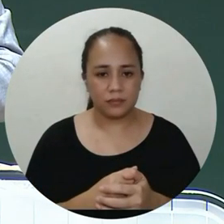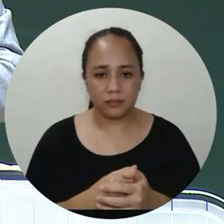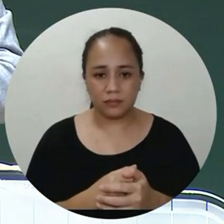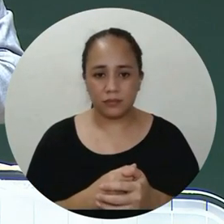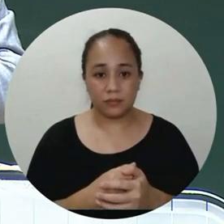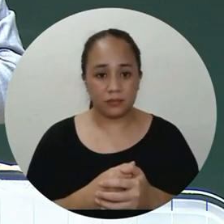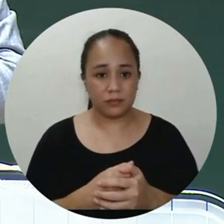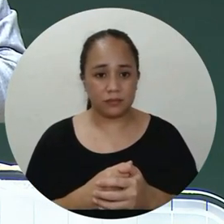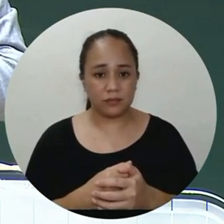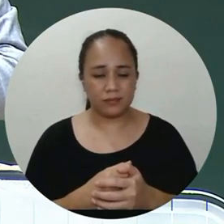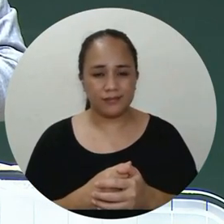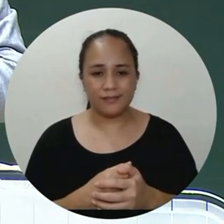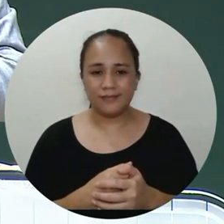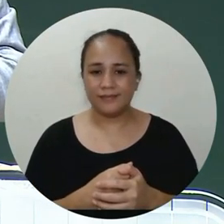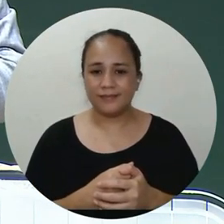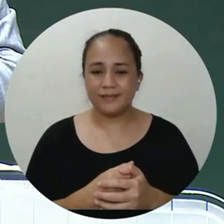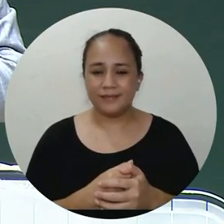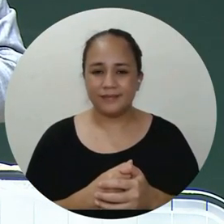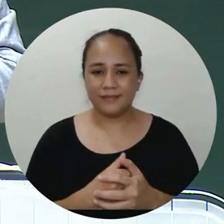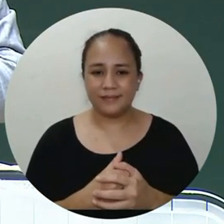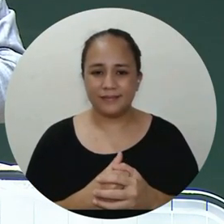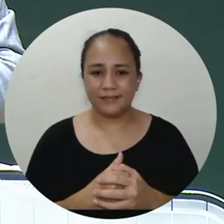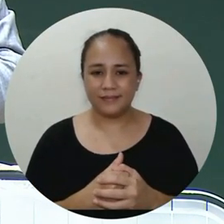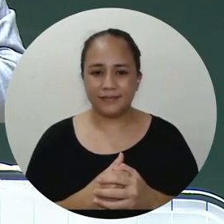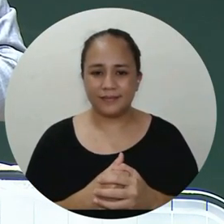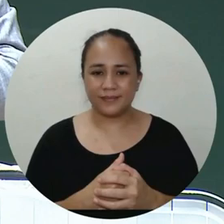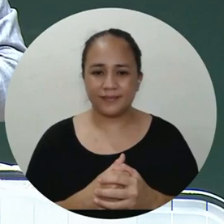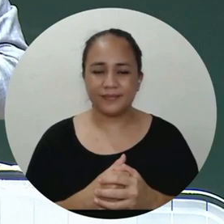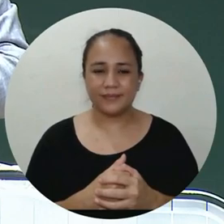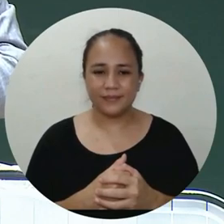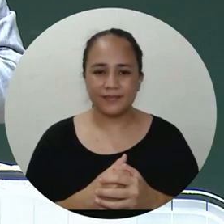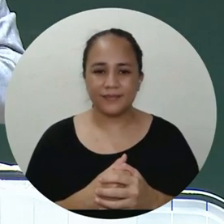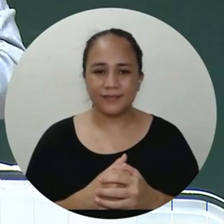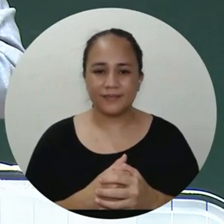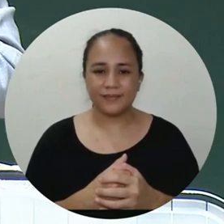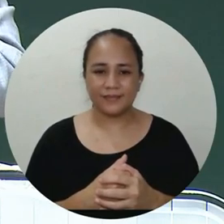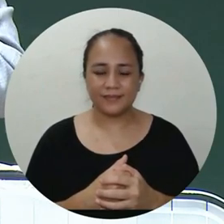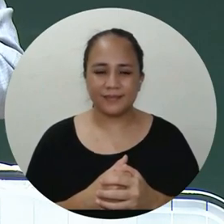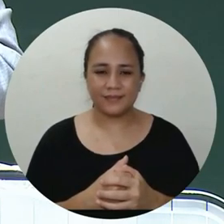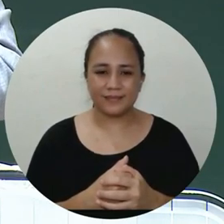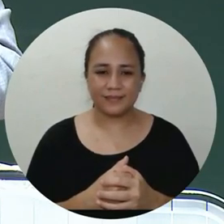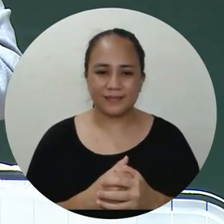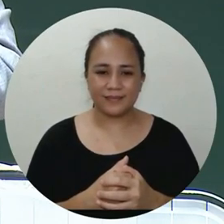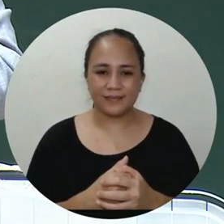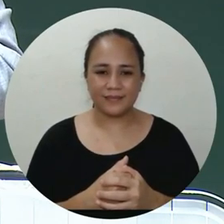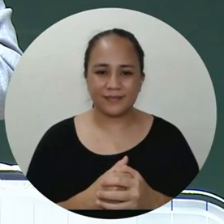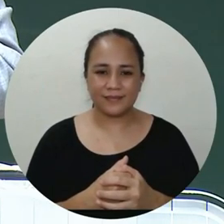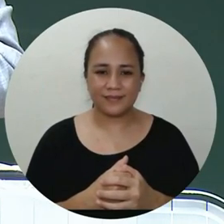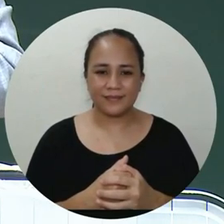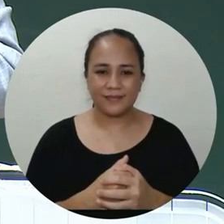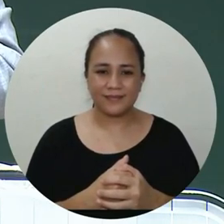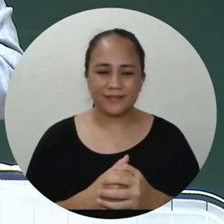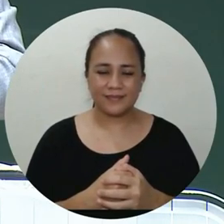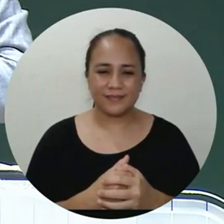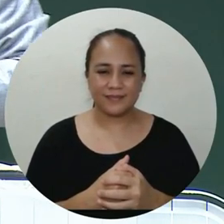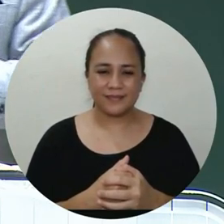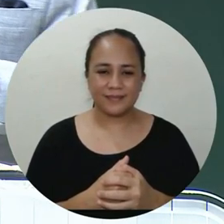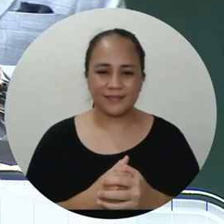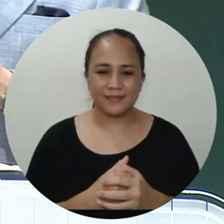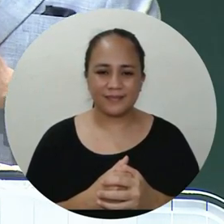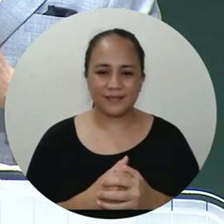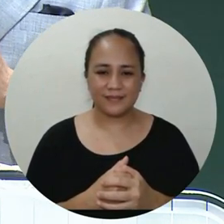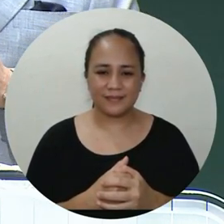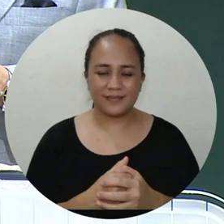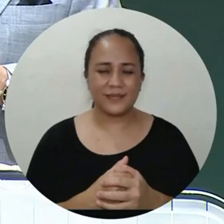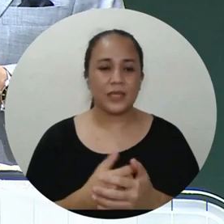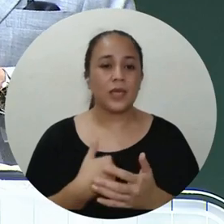힘도 없고 능력도 없고 응답도 없고 증거도 없고 사는 맛도 안 나고 힘도 안 나고 그러니까 지루하잖아요. But